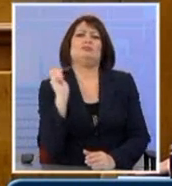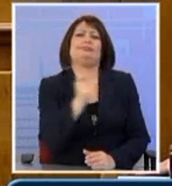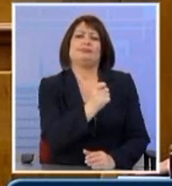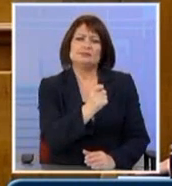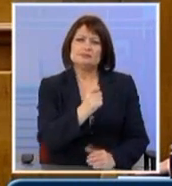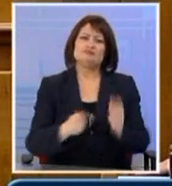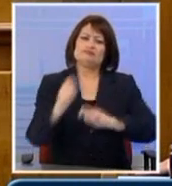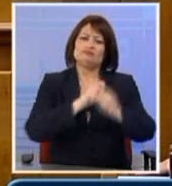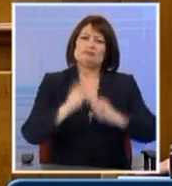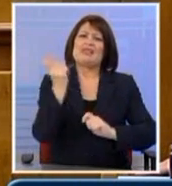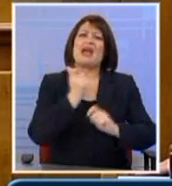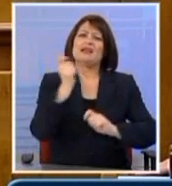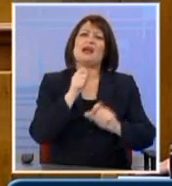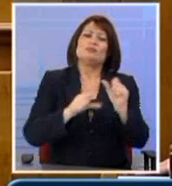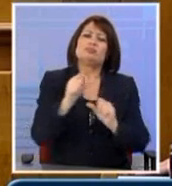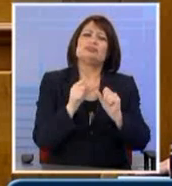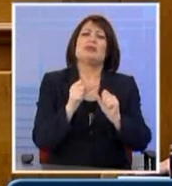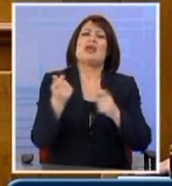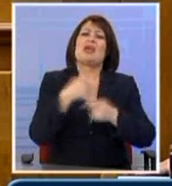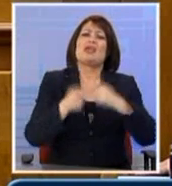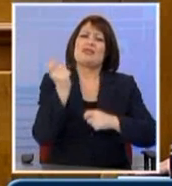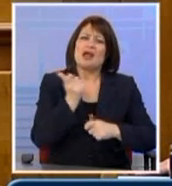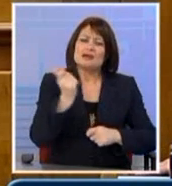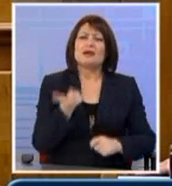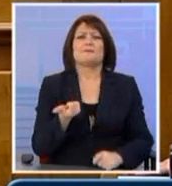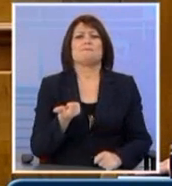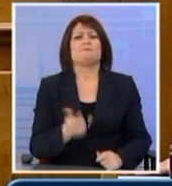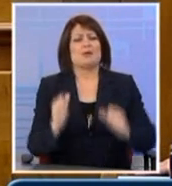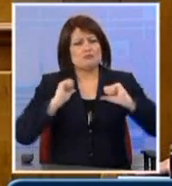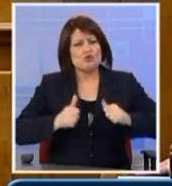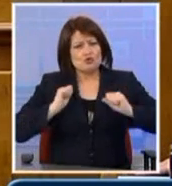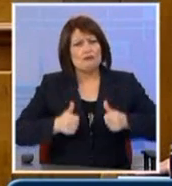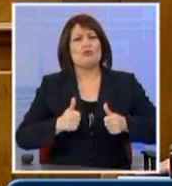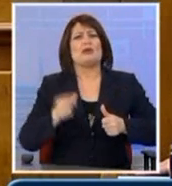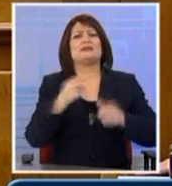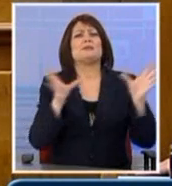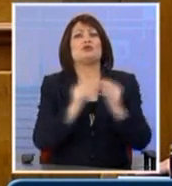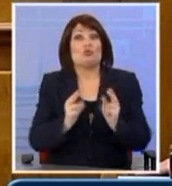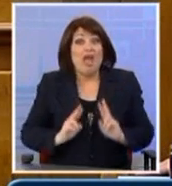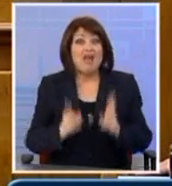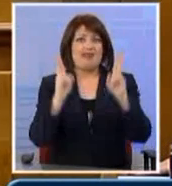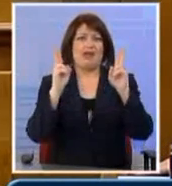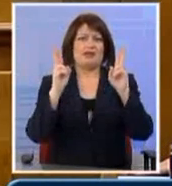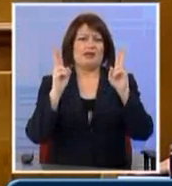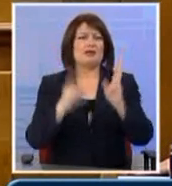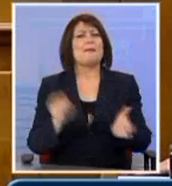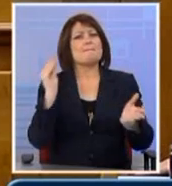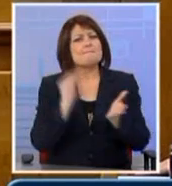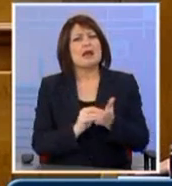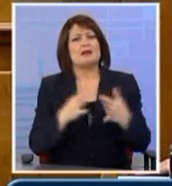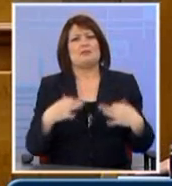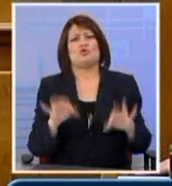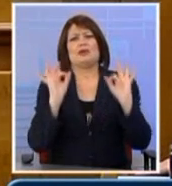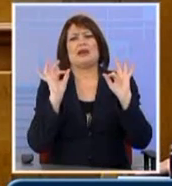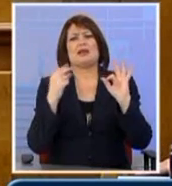αναδιαρθρώσεις επιχειρηματικών δανείων, μεγάλες πρωτοβουλίες στον χώρο της ενέργειας, επανεκκίνηση